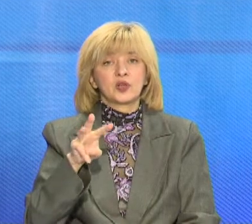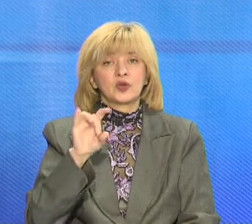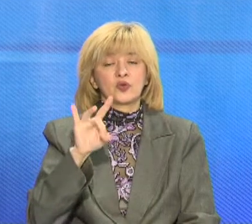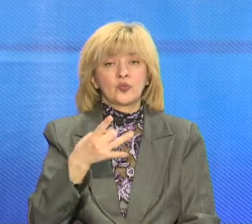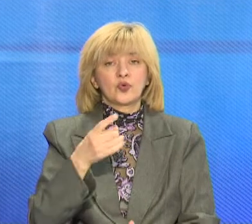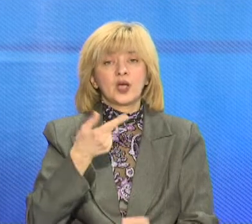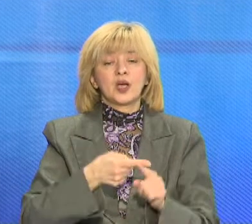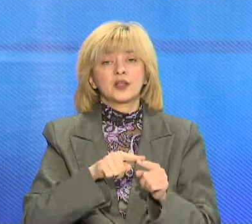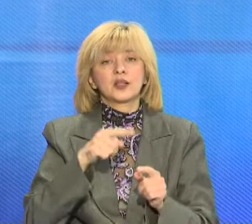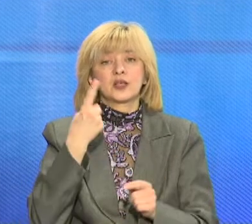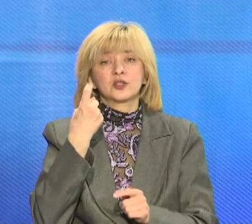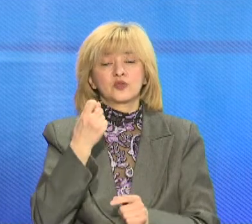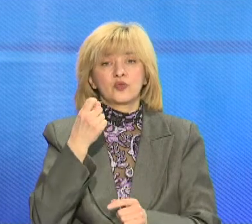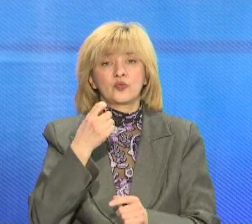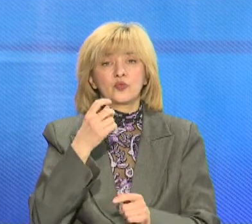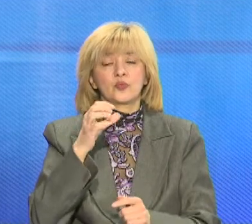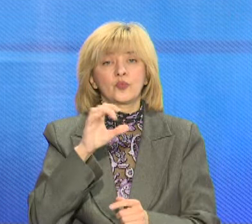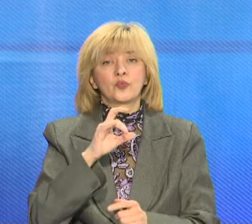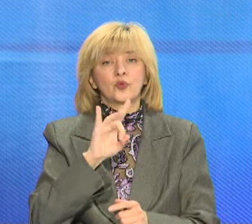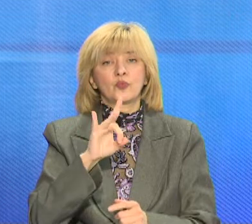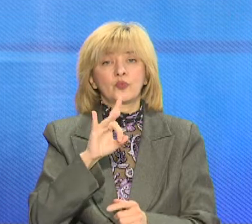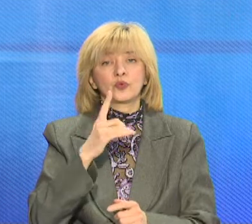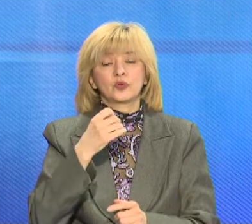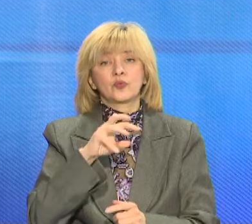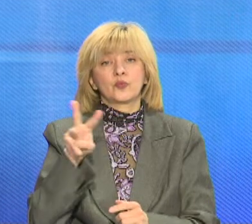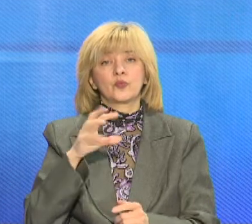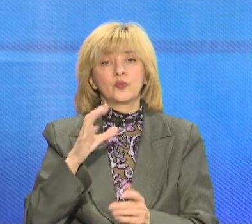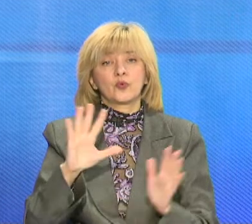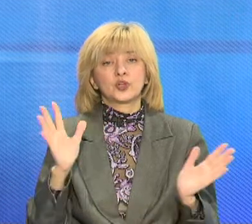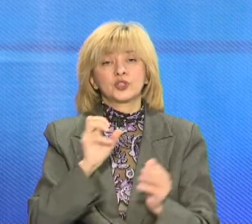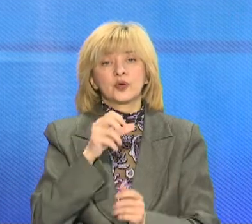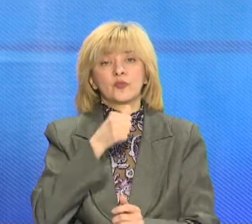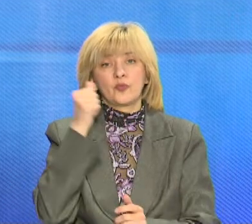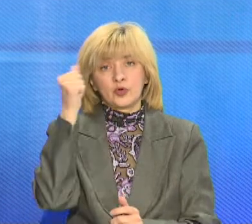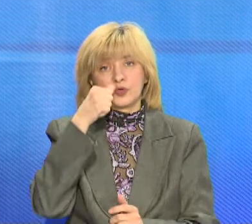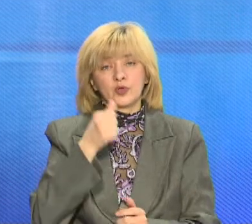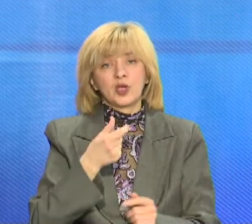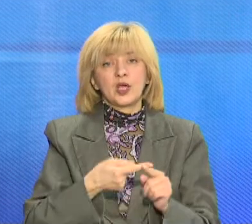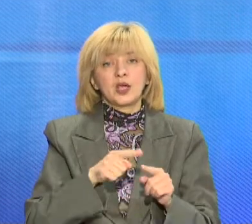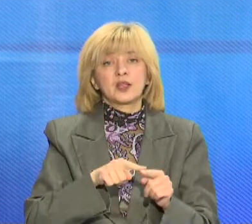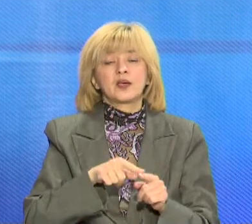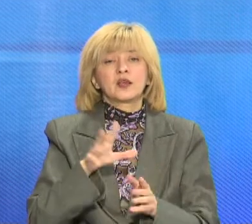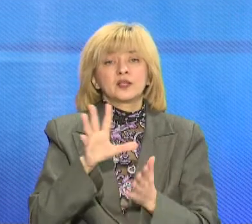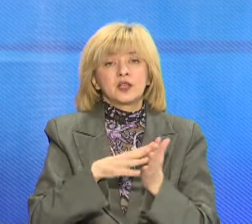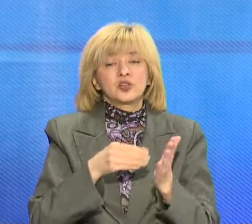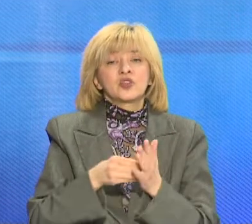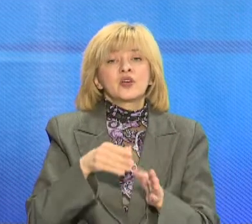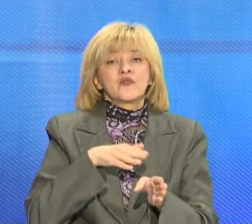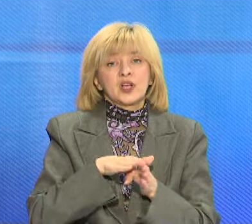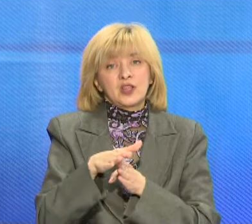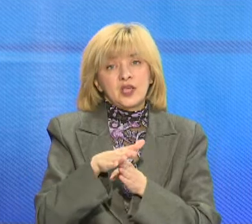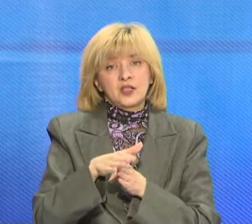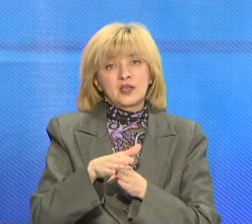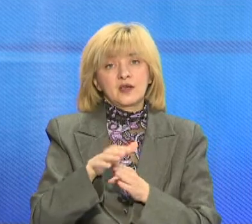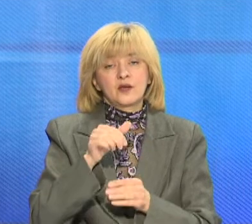чем год раней. Это говорит об эффективности работы органов примусовых выконания в области. Как подкреслил министр, вельми важным